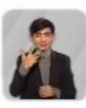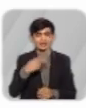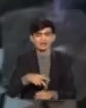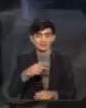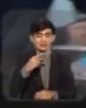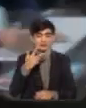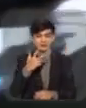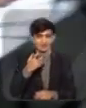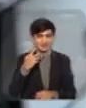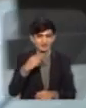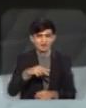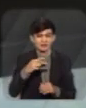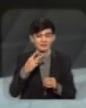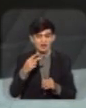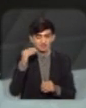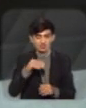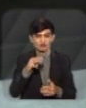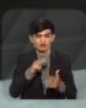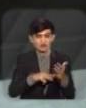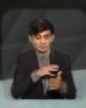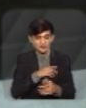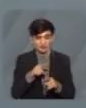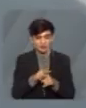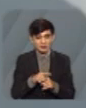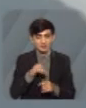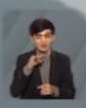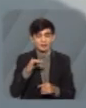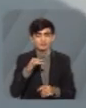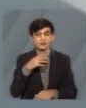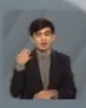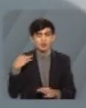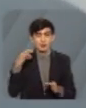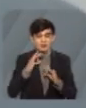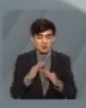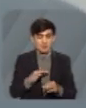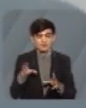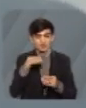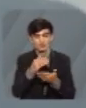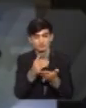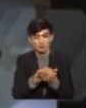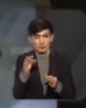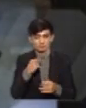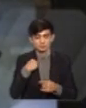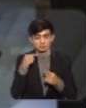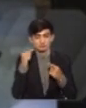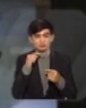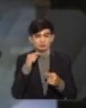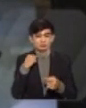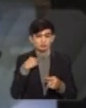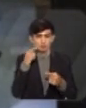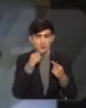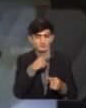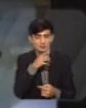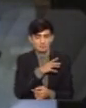332.593 теңге. Алайда Берекелді жауапкершілігі шектеулі серіктестігінің басшысы прокурорлардың бұл тізбектеп берген айыбымен келіспейді. Сарағаш ауданында